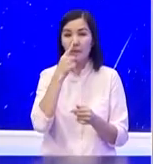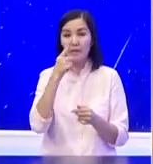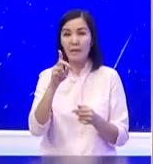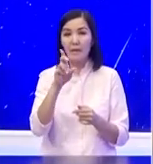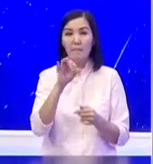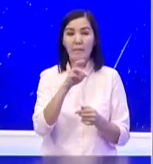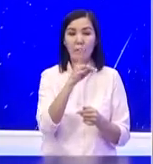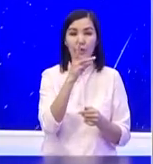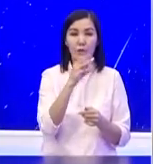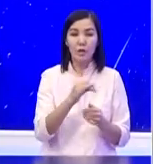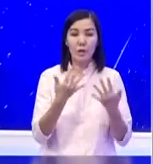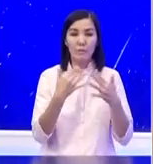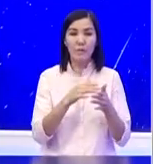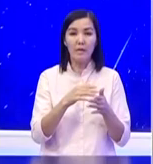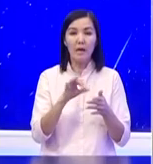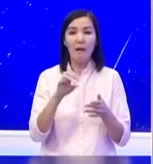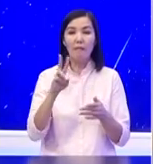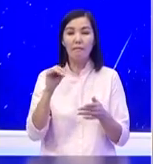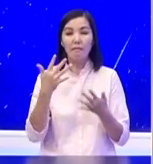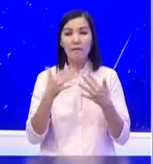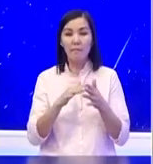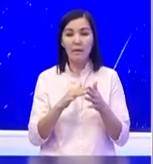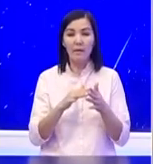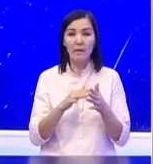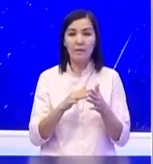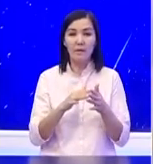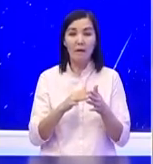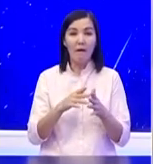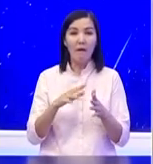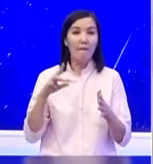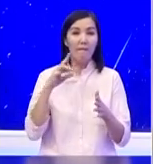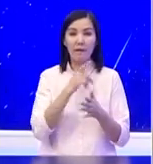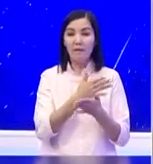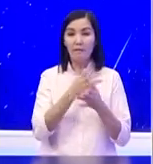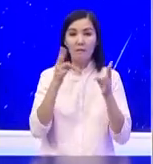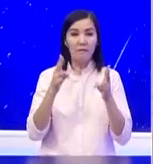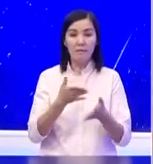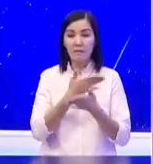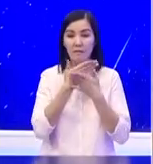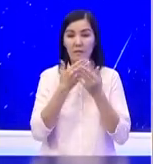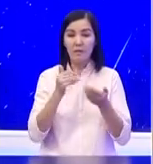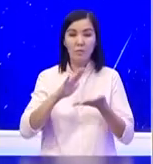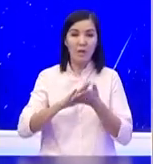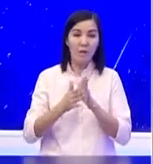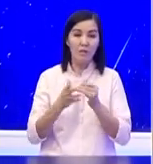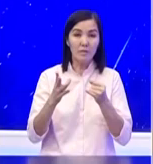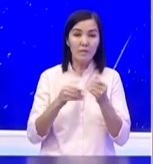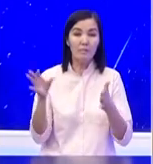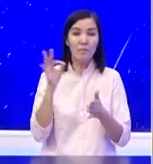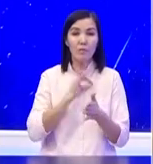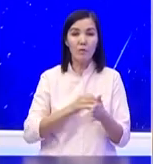и в 20 километрах от села Алтынемель. Урон нацпарку не наносится. Есть государственный акт и договор о землепользовании